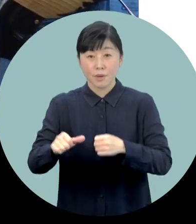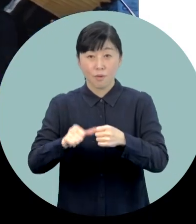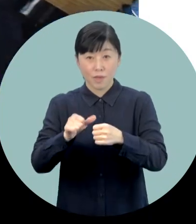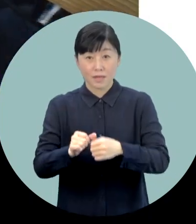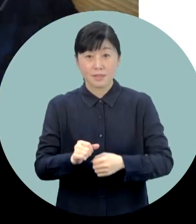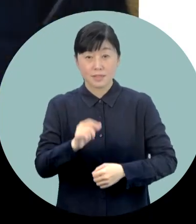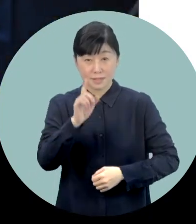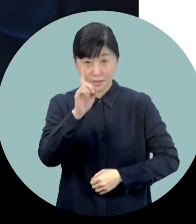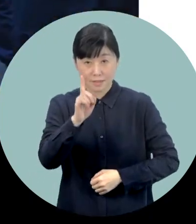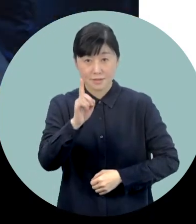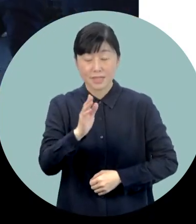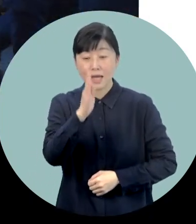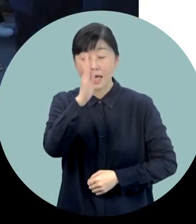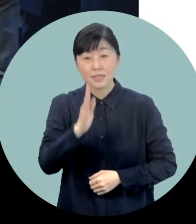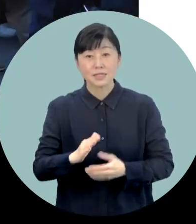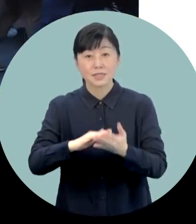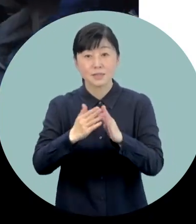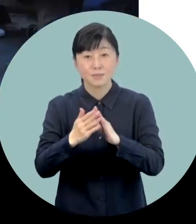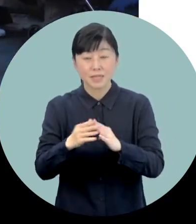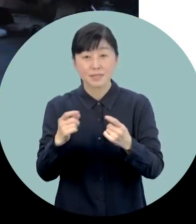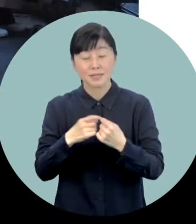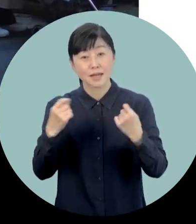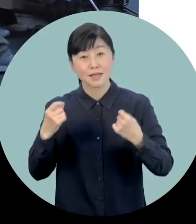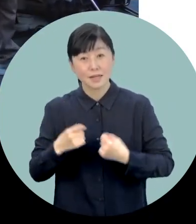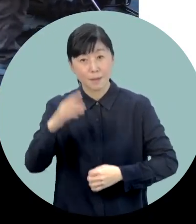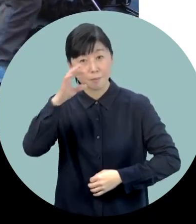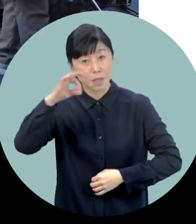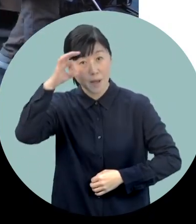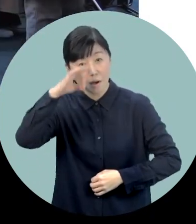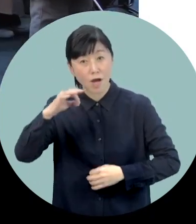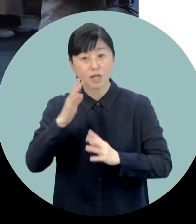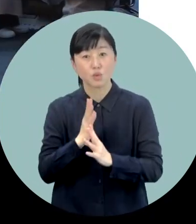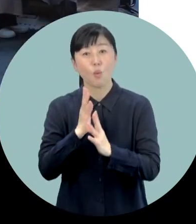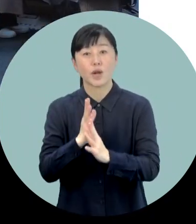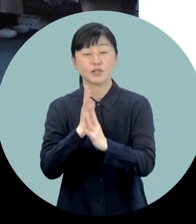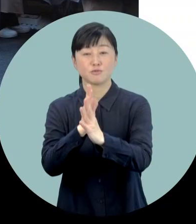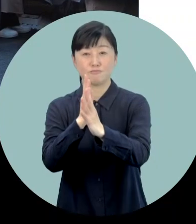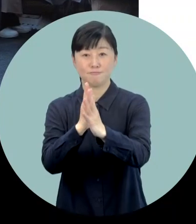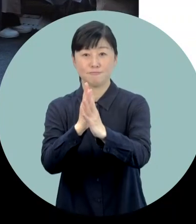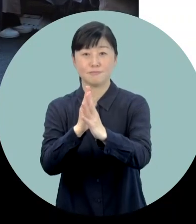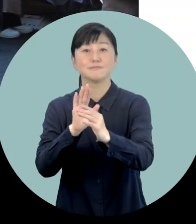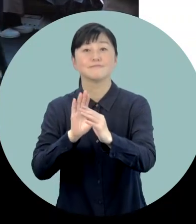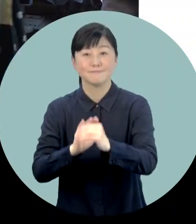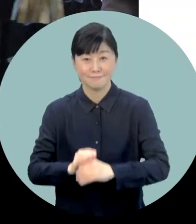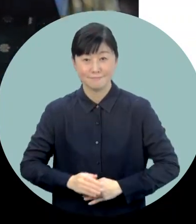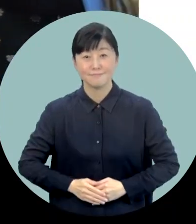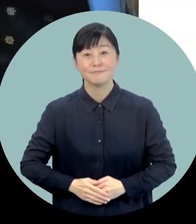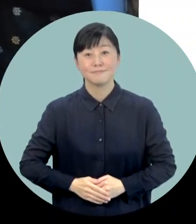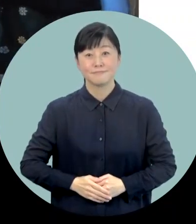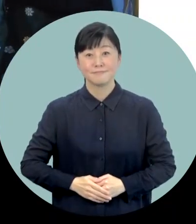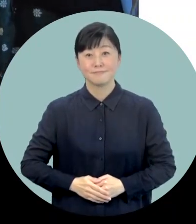5年に一度市町代官見回り行列が行われます。